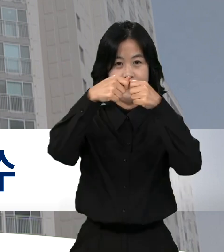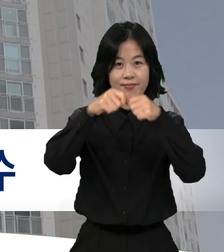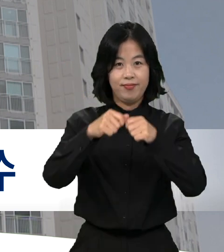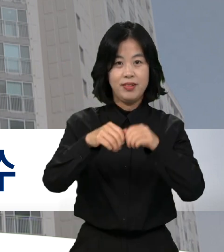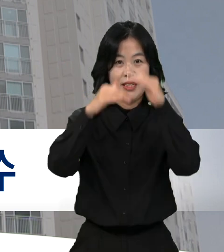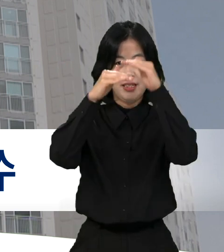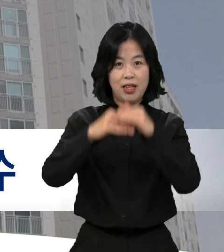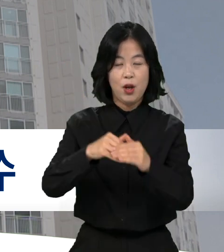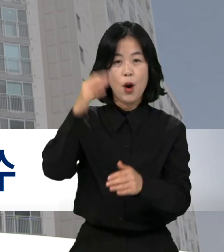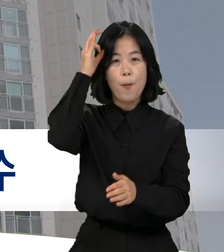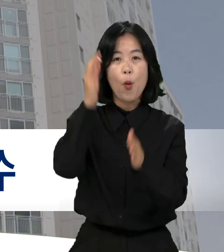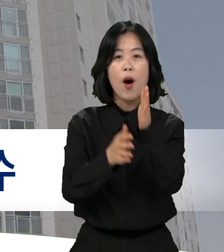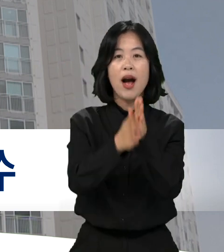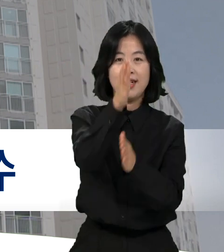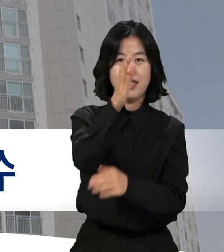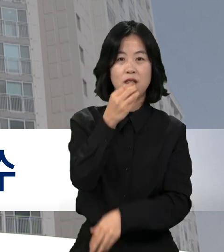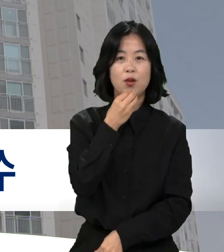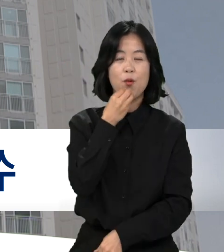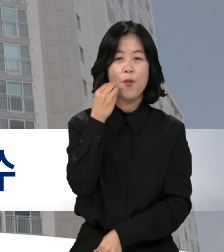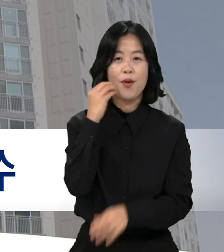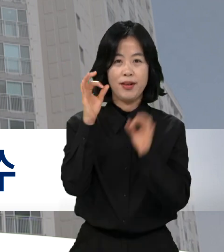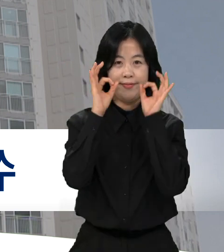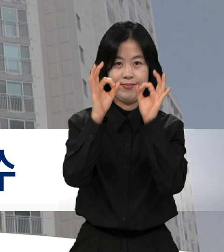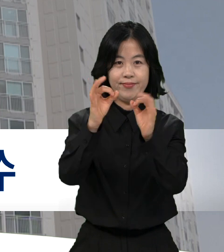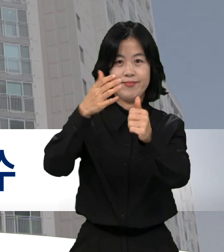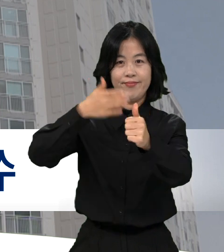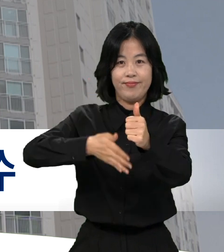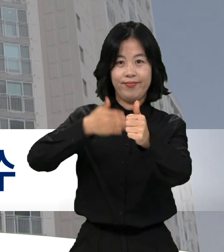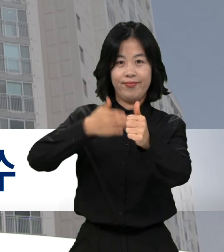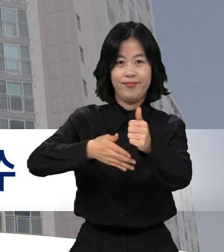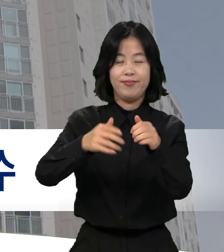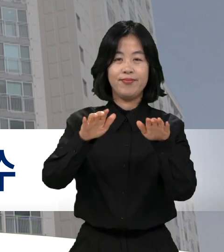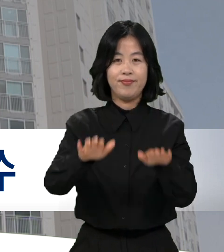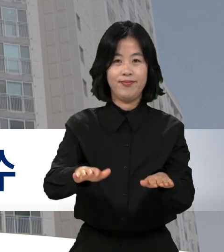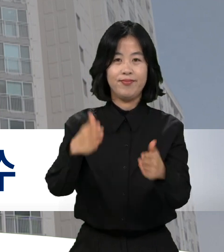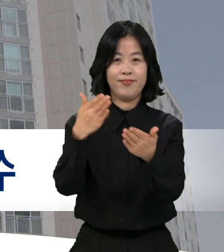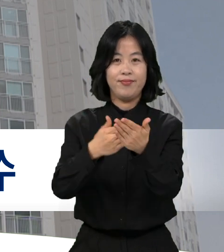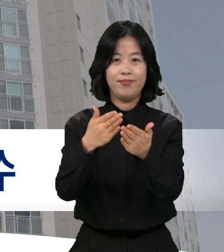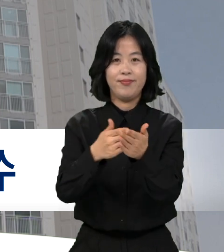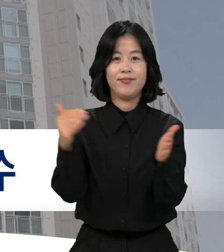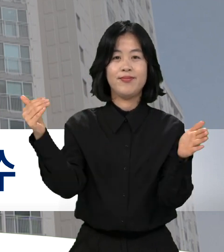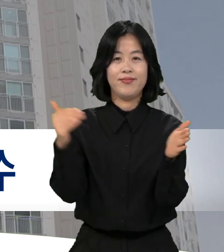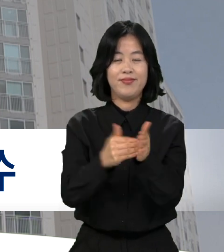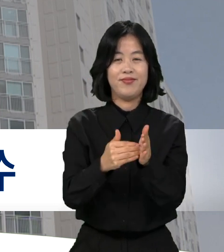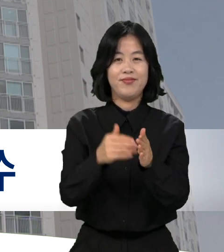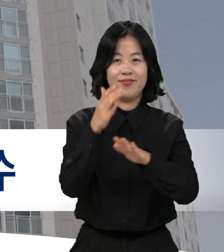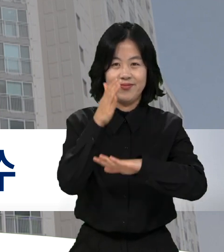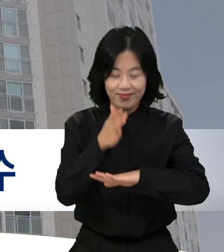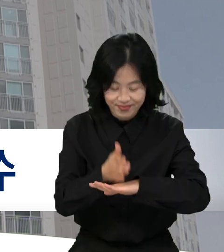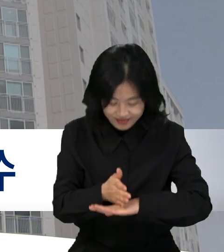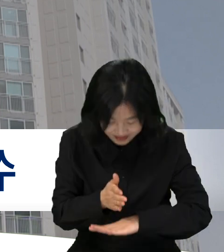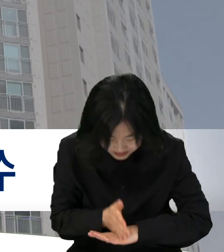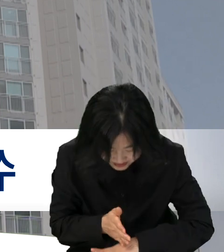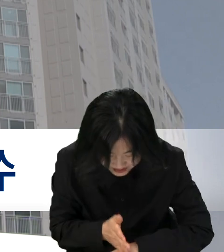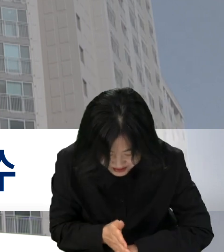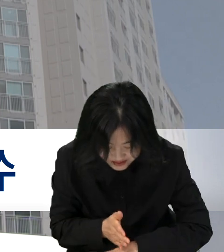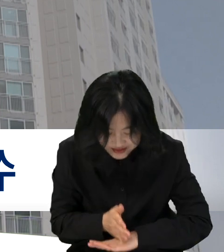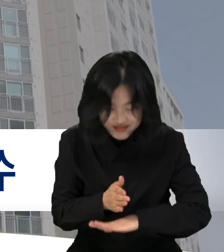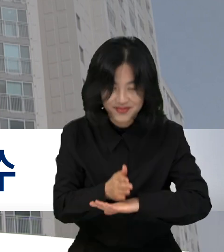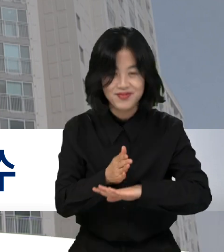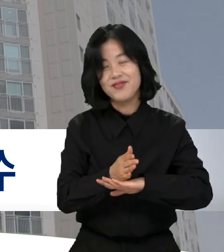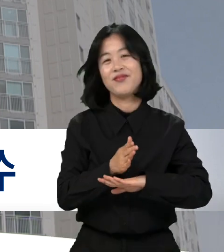됩니다 더 자세한 내용은 포항시 홈페이지를 참고하시기 바랍니다 이번 주 준비한 소식은 여기까지입니다 시청해 주신